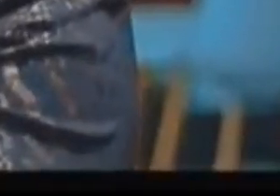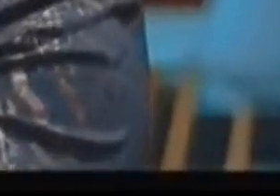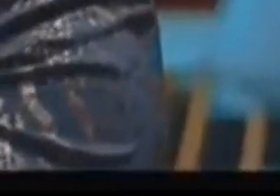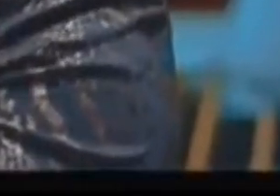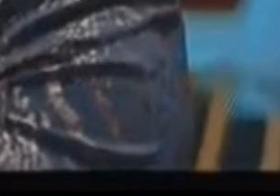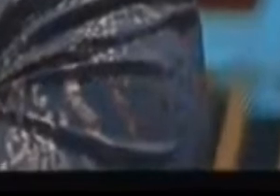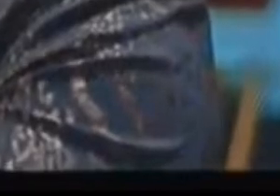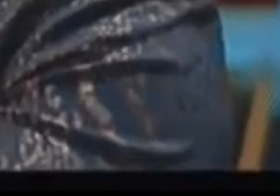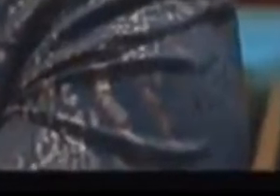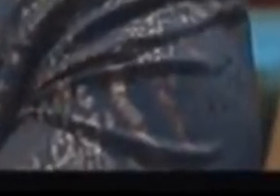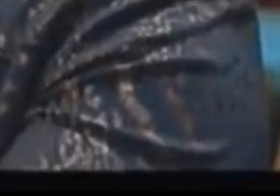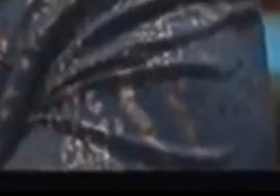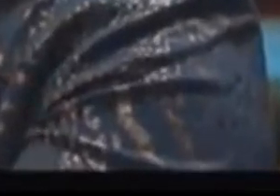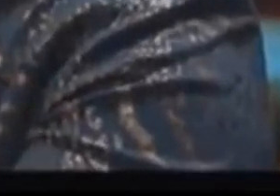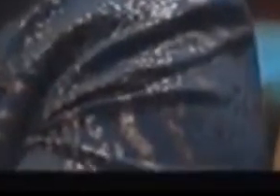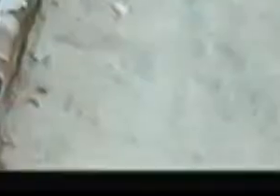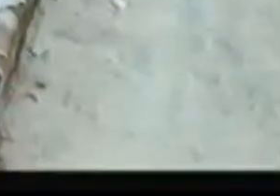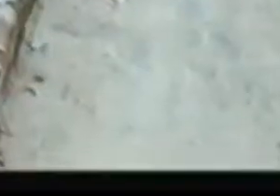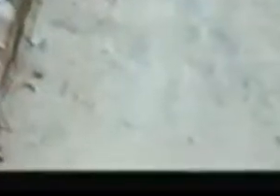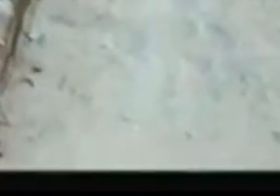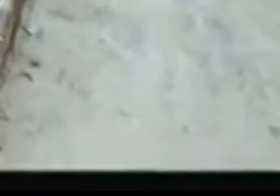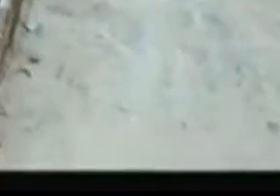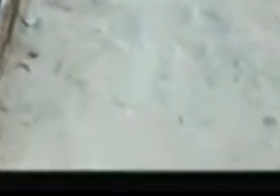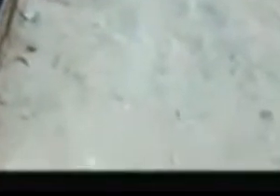hofu imetanda dunia.